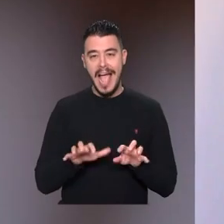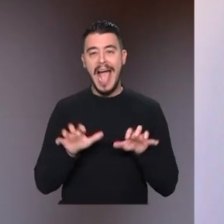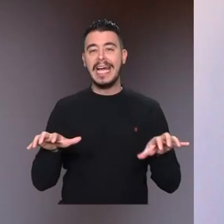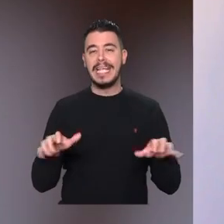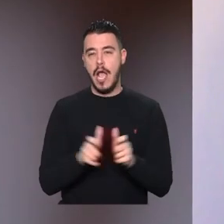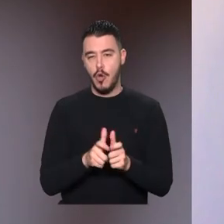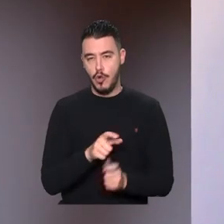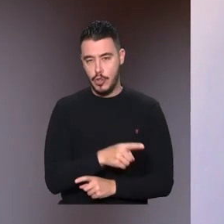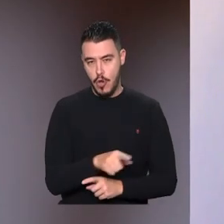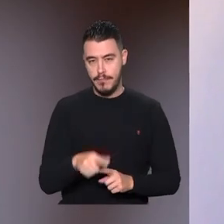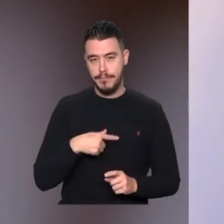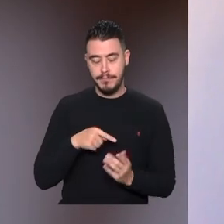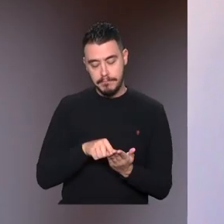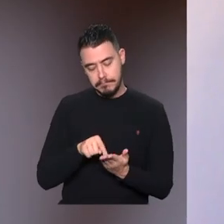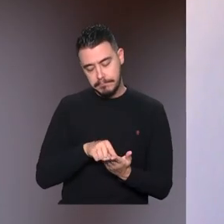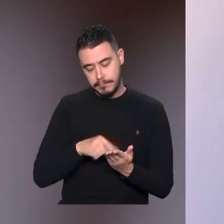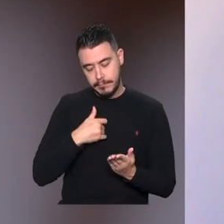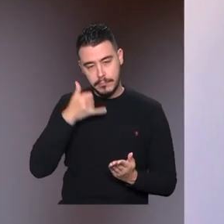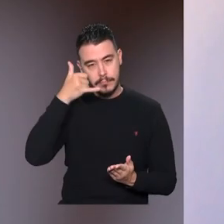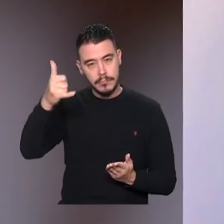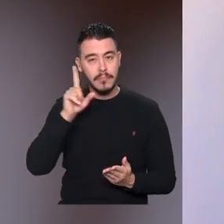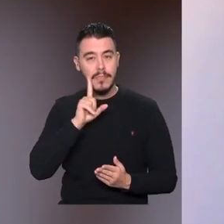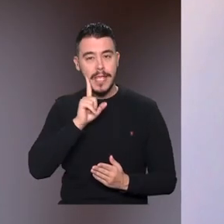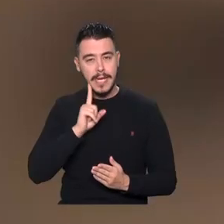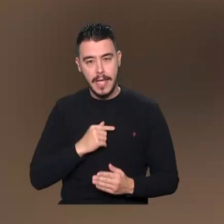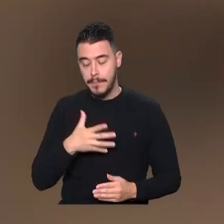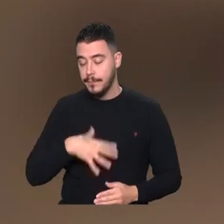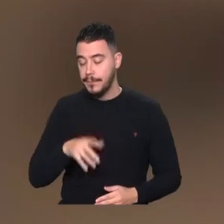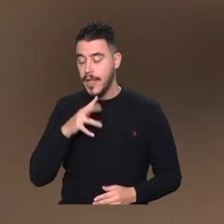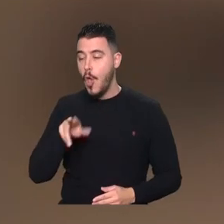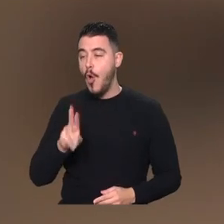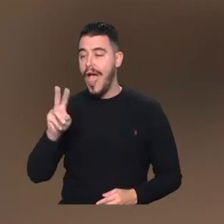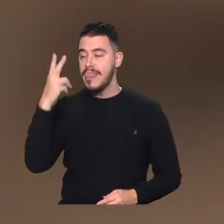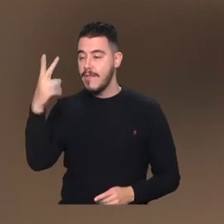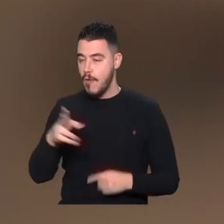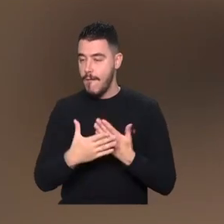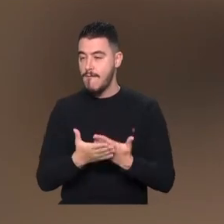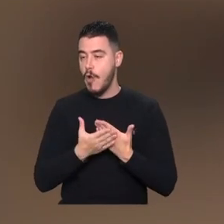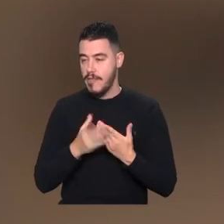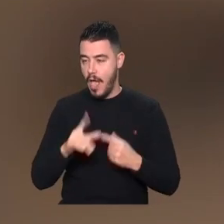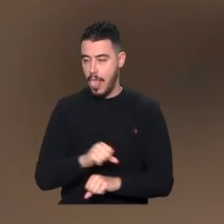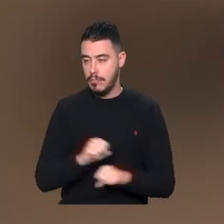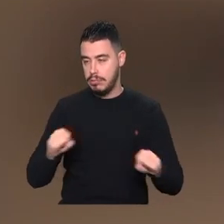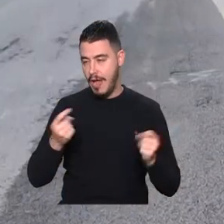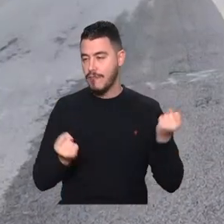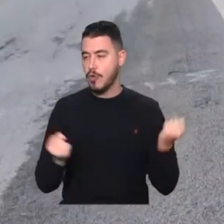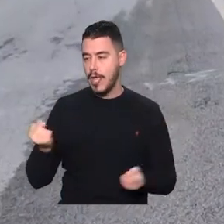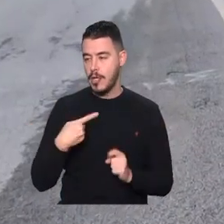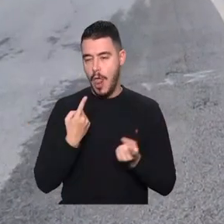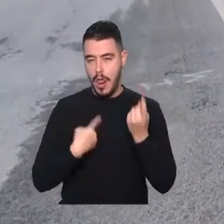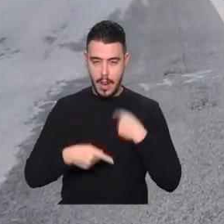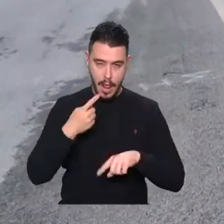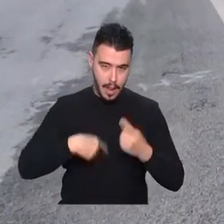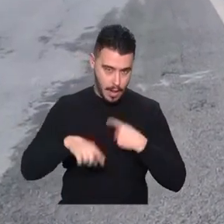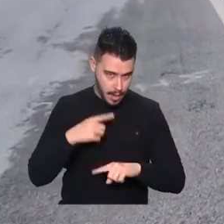του. Της είπε πως χρειαζόταν βοήθεια από τον αδελφό της για μία βλάβη του αυτοκινήτου. Ο 33χρονος έφτασε σε αυτό το